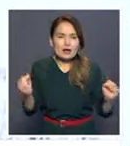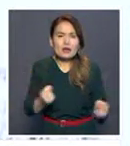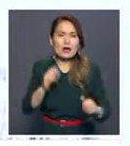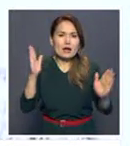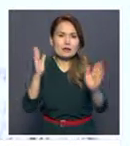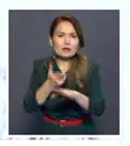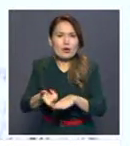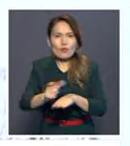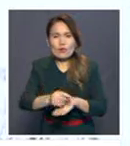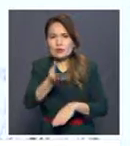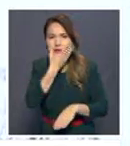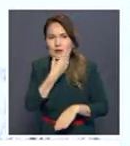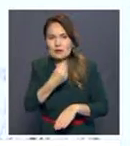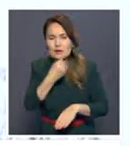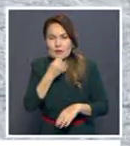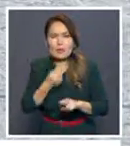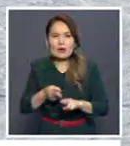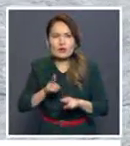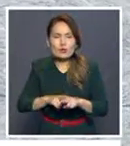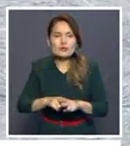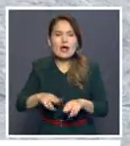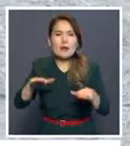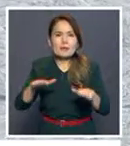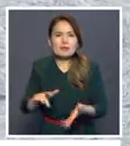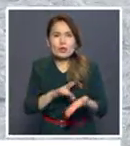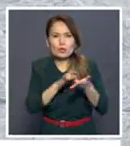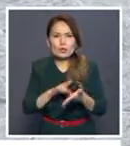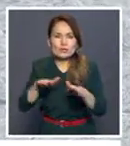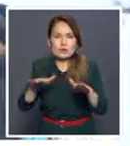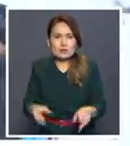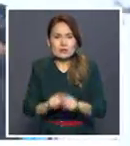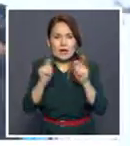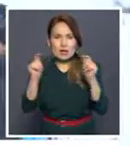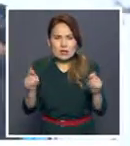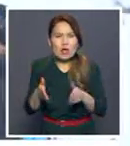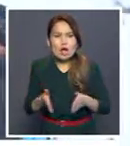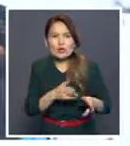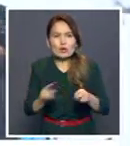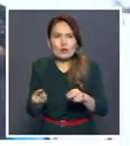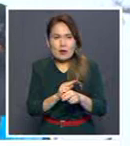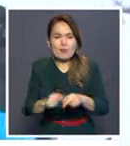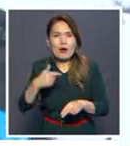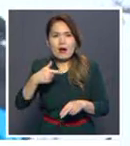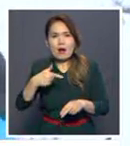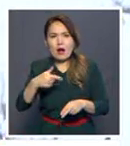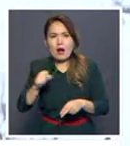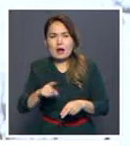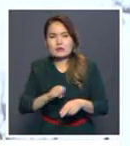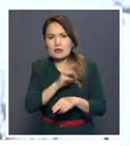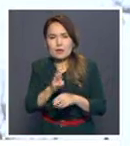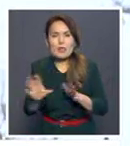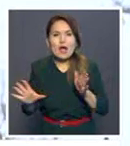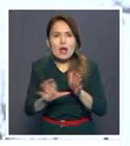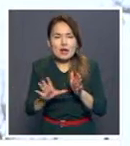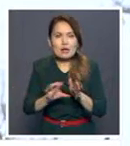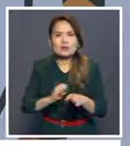тебетін сол курорттарды салуға біз өз жағымыздан жол тартып бердік. Мынау газ келді осы жерге, электр